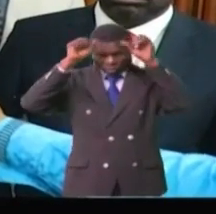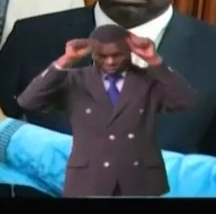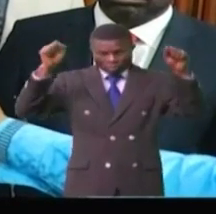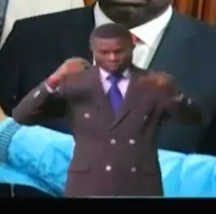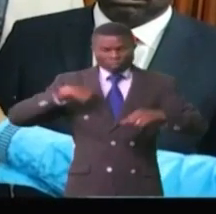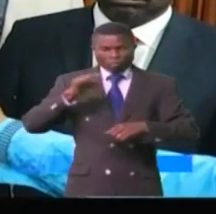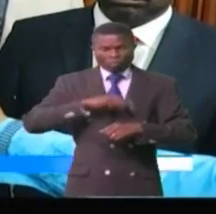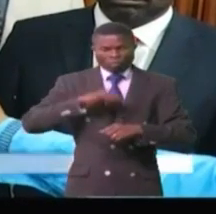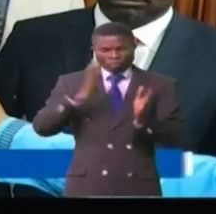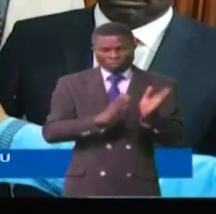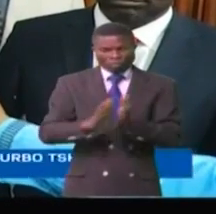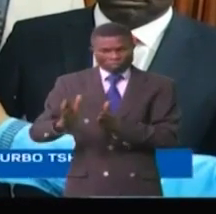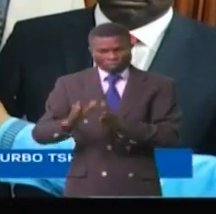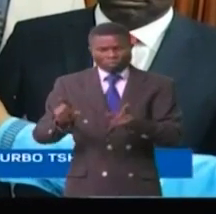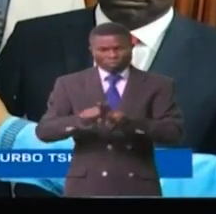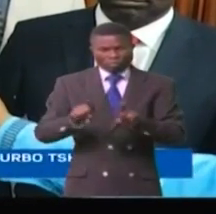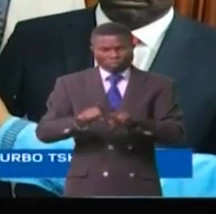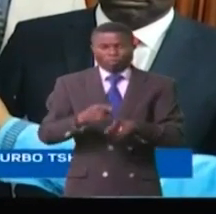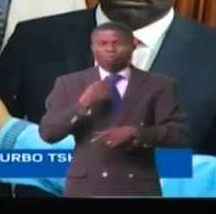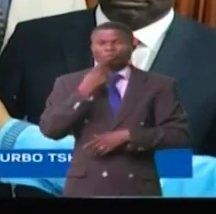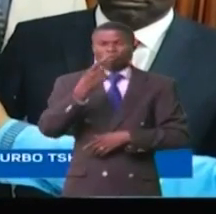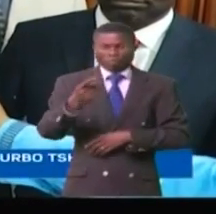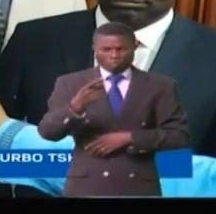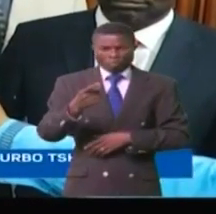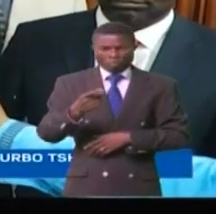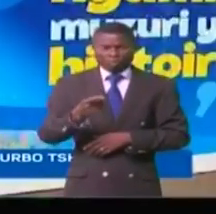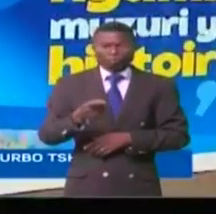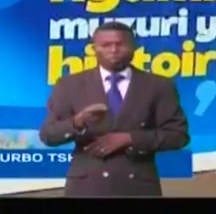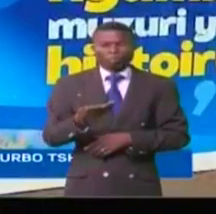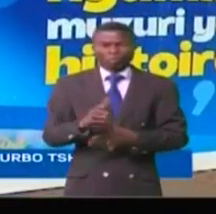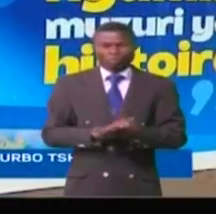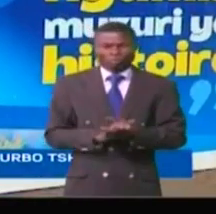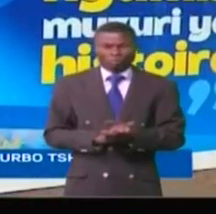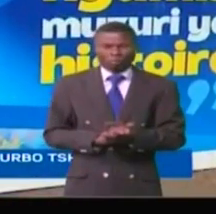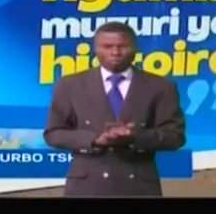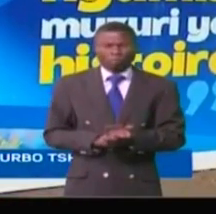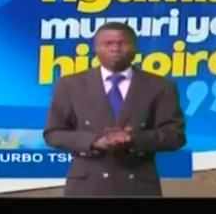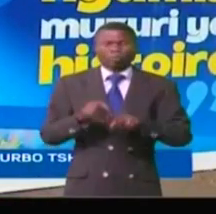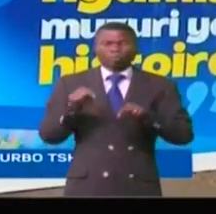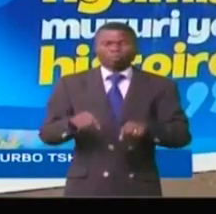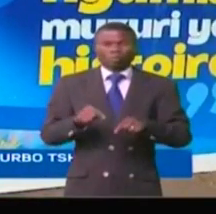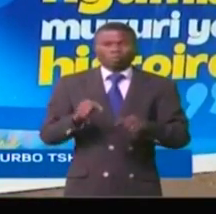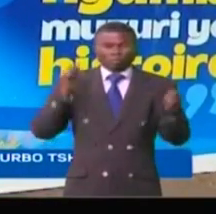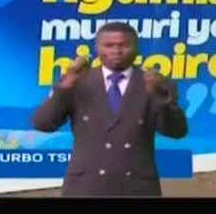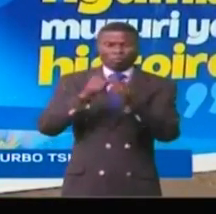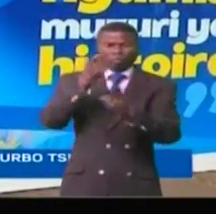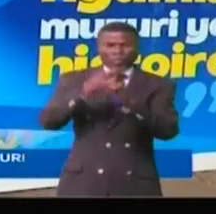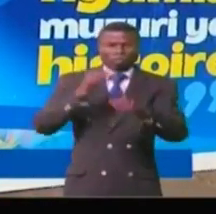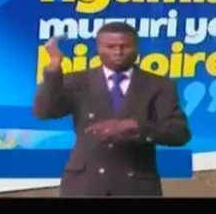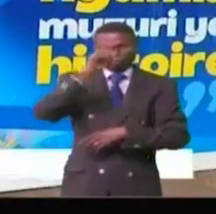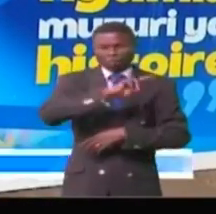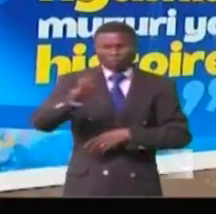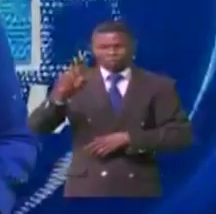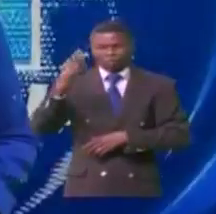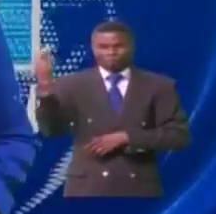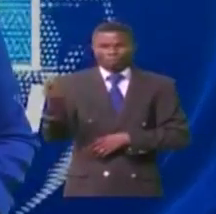nous devons nous préparer comme la cheville ouvrière de l'organisation. Cap désormais vers décembre